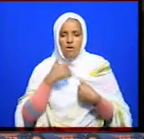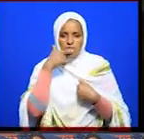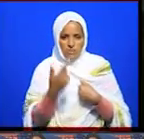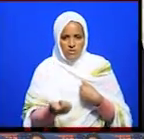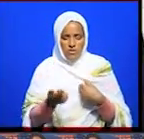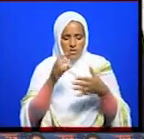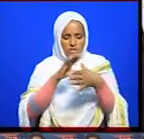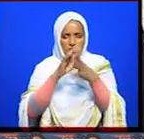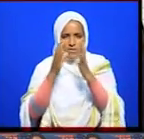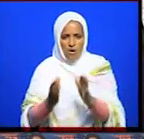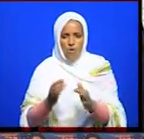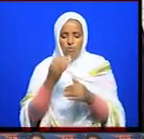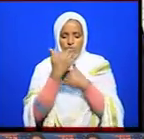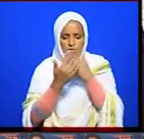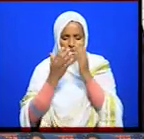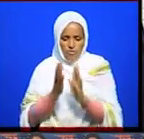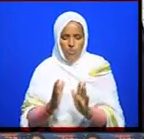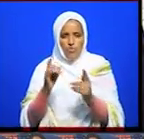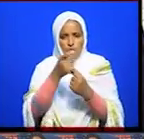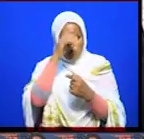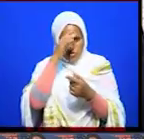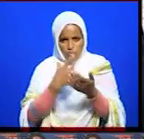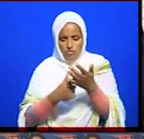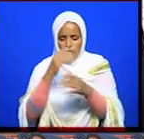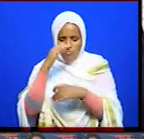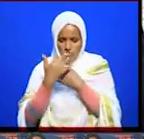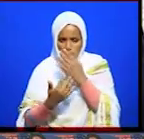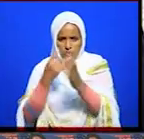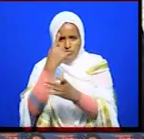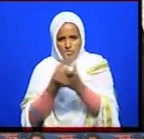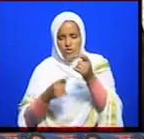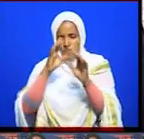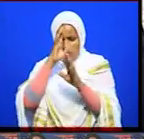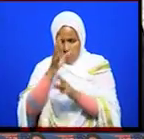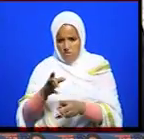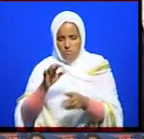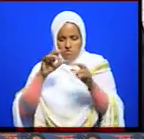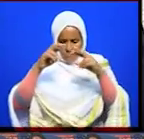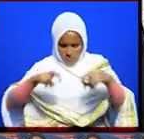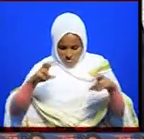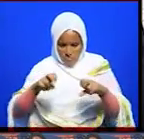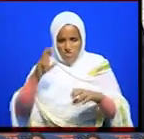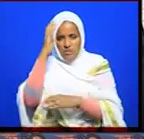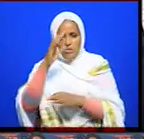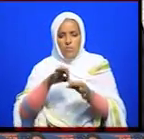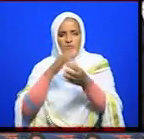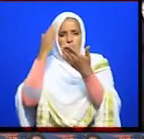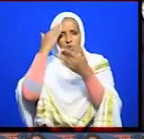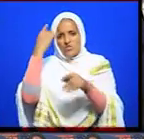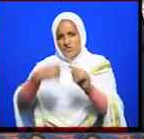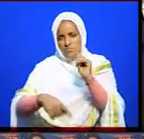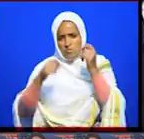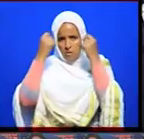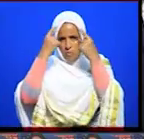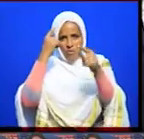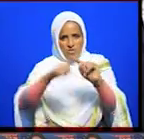አለን ይላል። ስጋዊ ደማዊ የሆነ ሰው በስጋና በደም ብቻ ሲፈላሰፍ ሲመራመር እግዚአብሔር መንፈስ